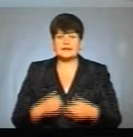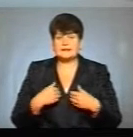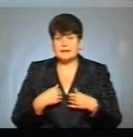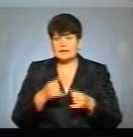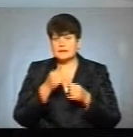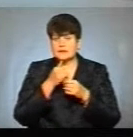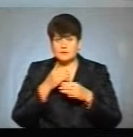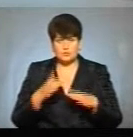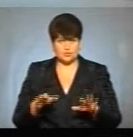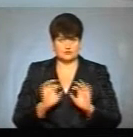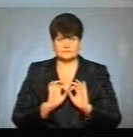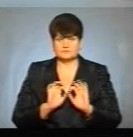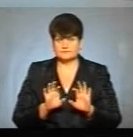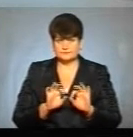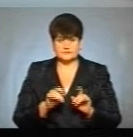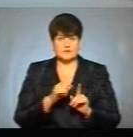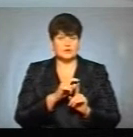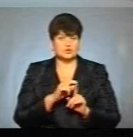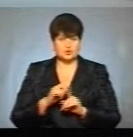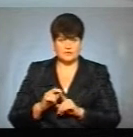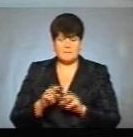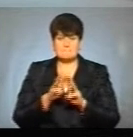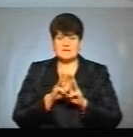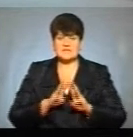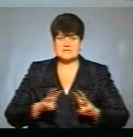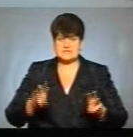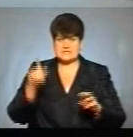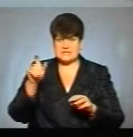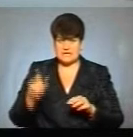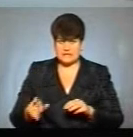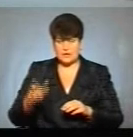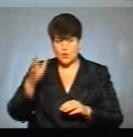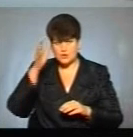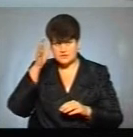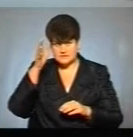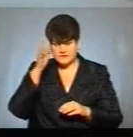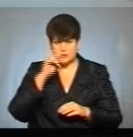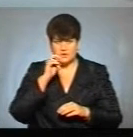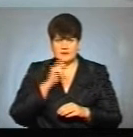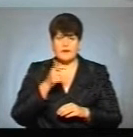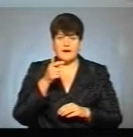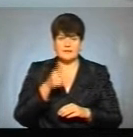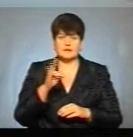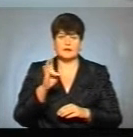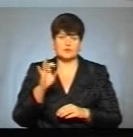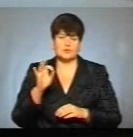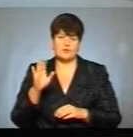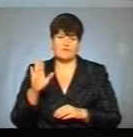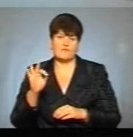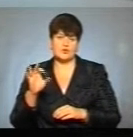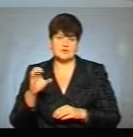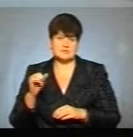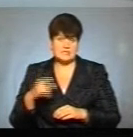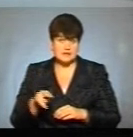можу трактувати слова міністерки освіти і науки України Ганни Новосад. Я можу